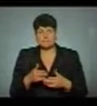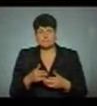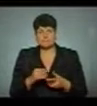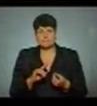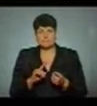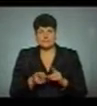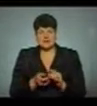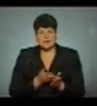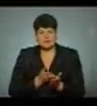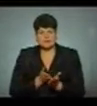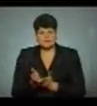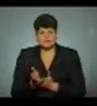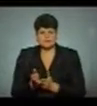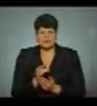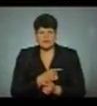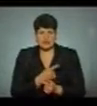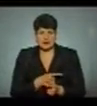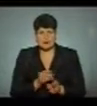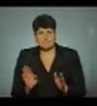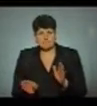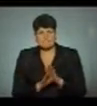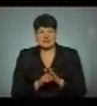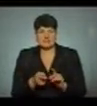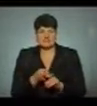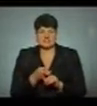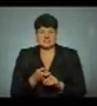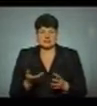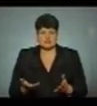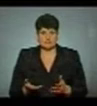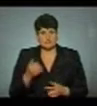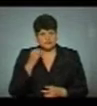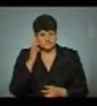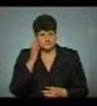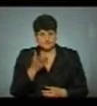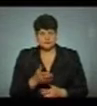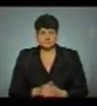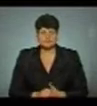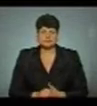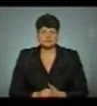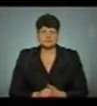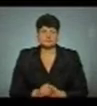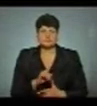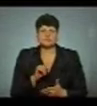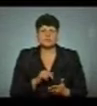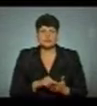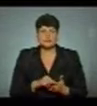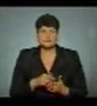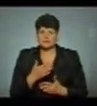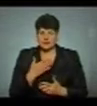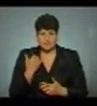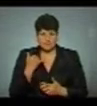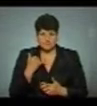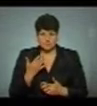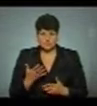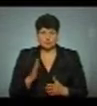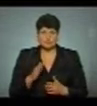лікарні, власне, під інфекційні стаціонари. Давайте перше почуємо телефонний дзвіночок, потім дамо відповідь на це запитання. Немає телефонного дзвіночка.